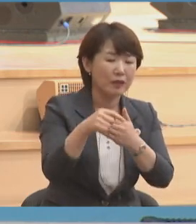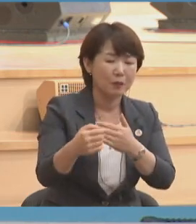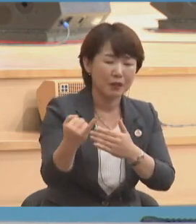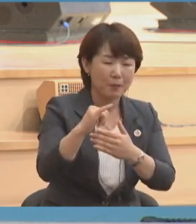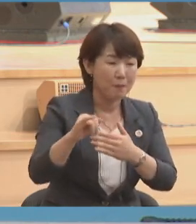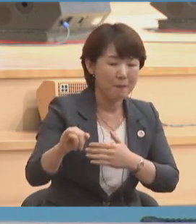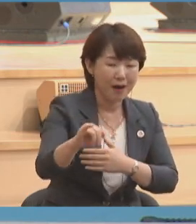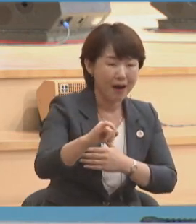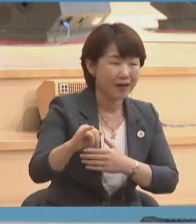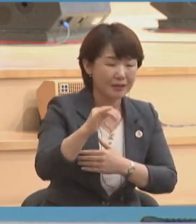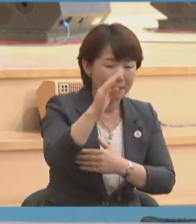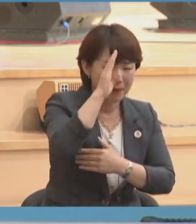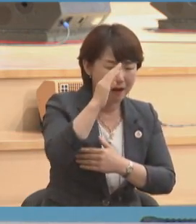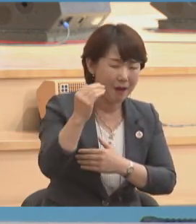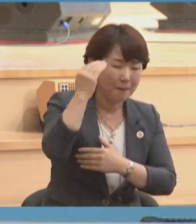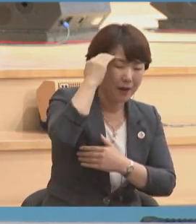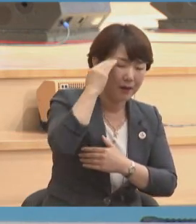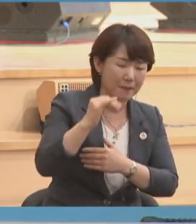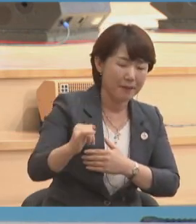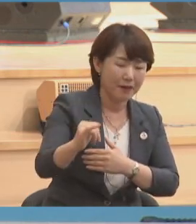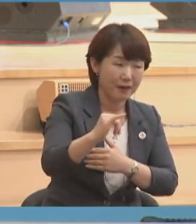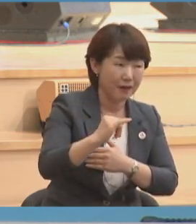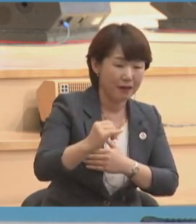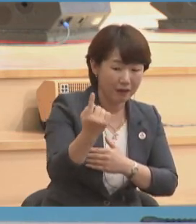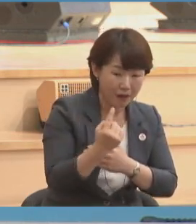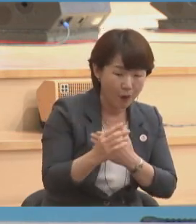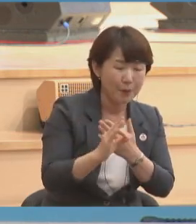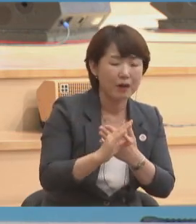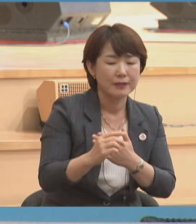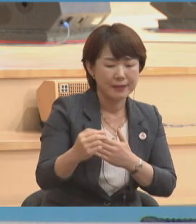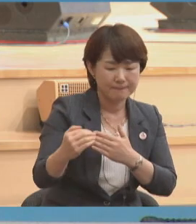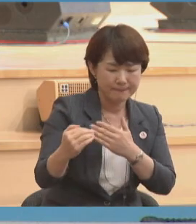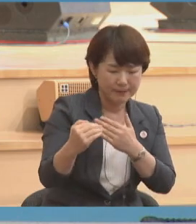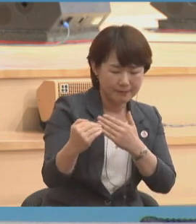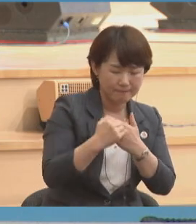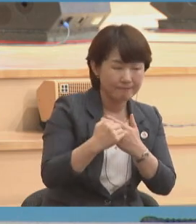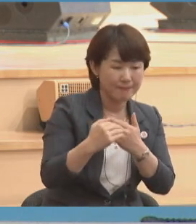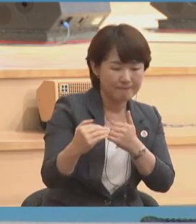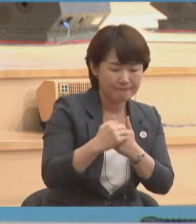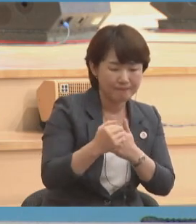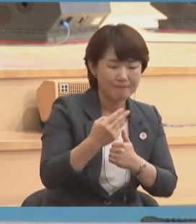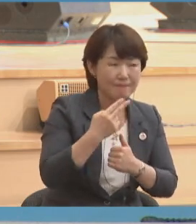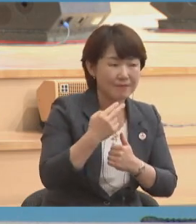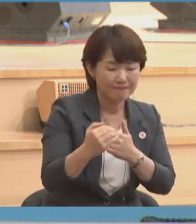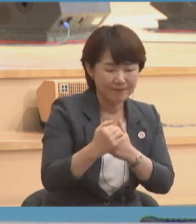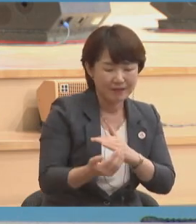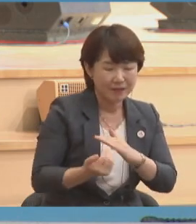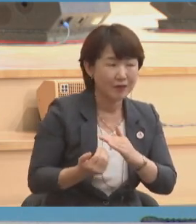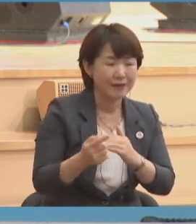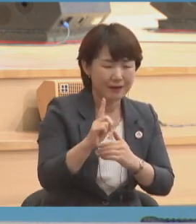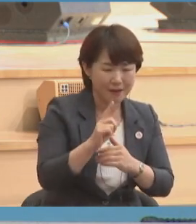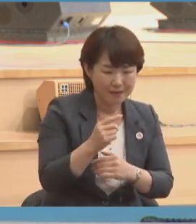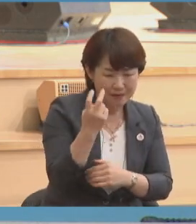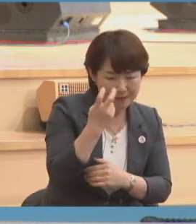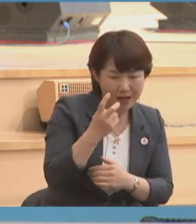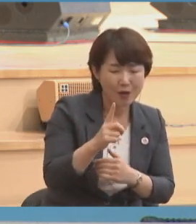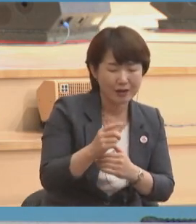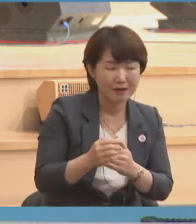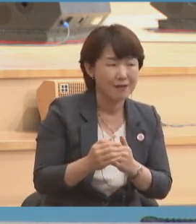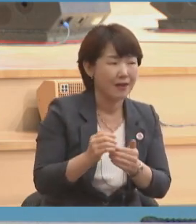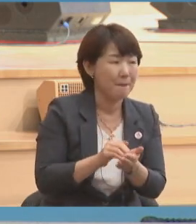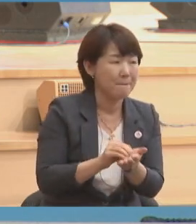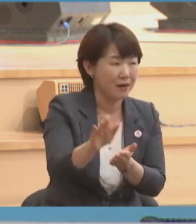바이러스의 공격이 있으면 우리 몸에 침투되어지기 전에 침투를 못하도록 그걸 프로텍트하고 막아내고 그 병균을 공격하는,